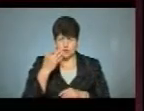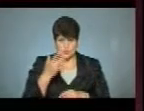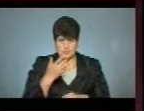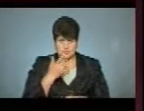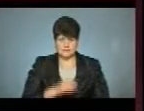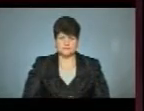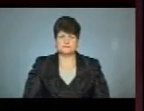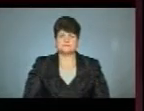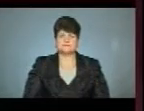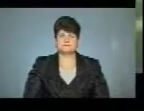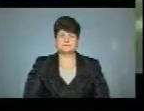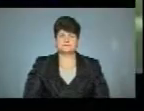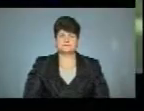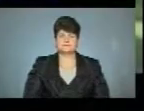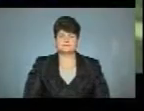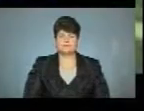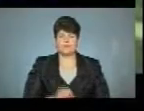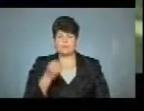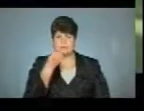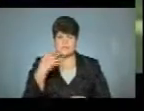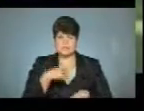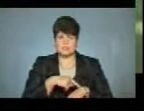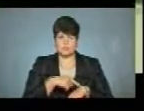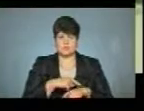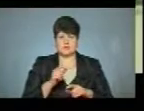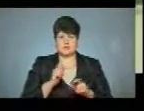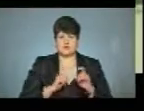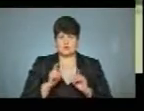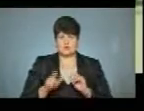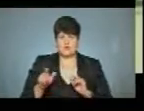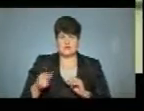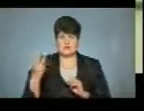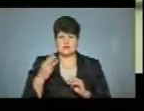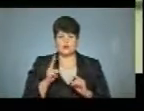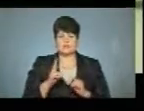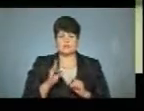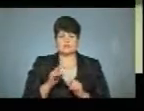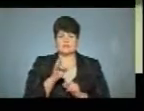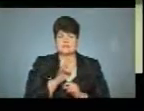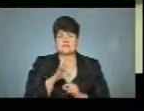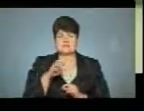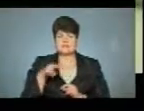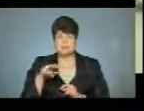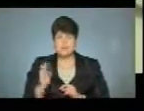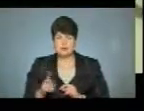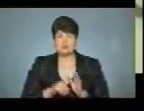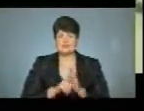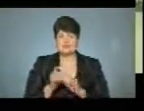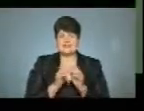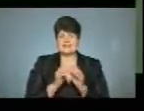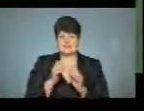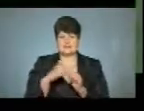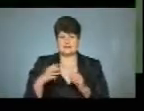це далі у сюжеті. О 15-й годині студентка, третєкурсниця Наталя Смик розпочала 10-хвилинну